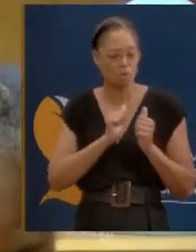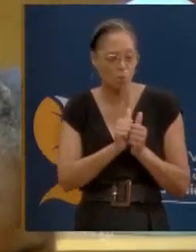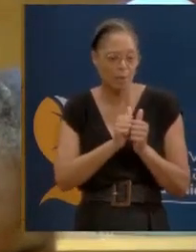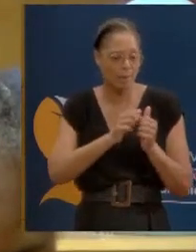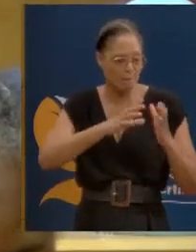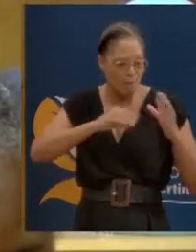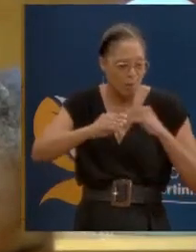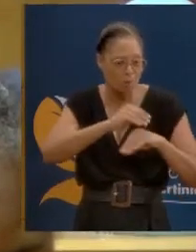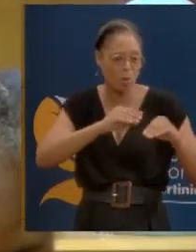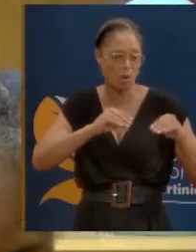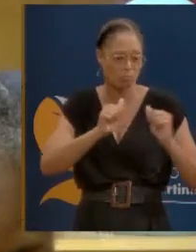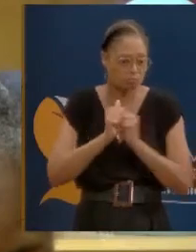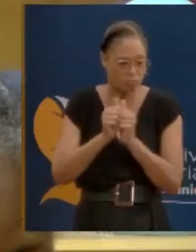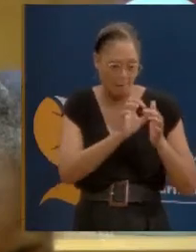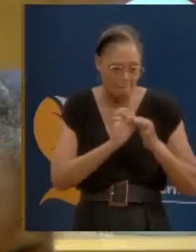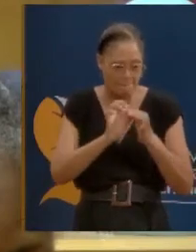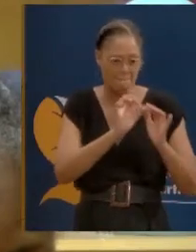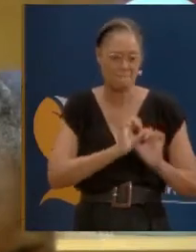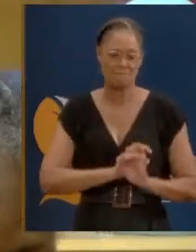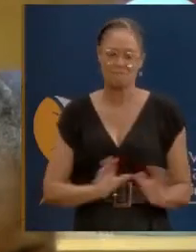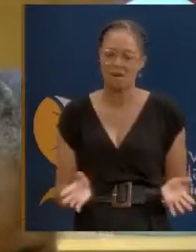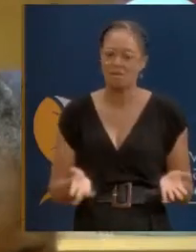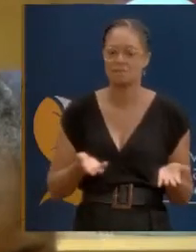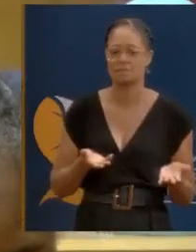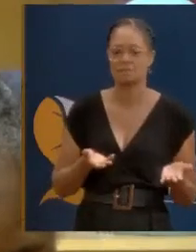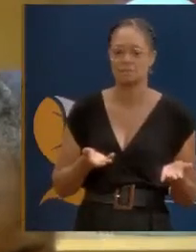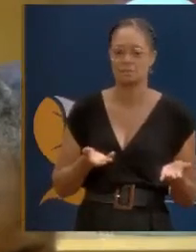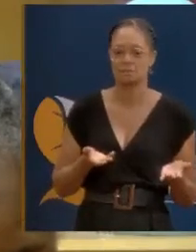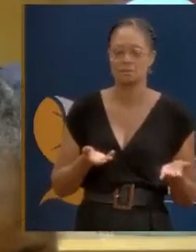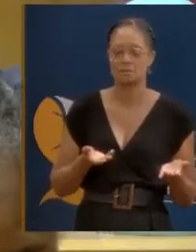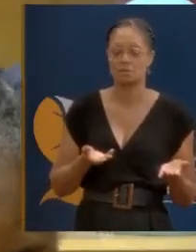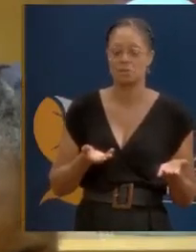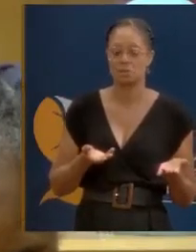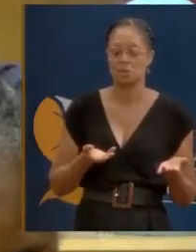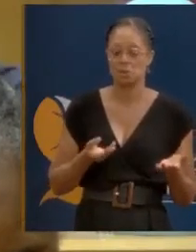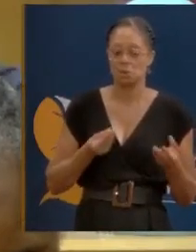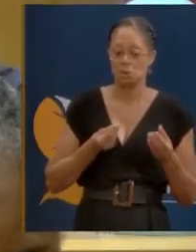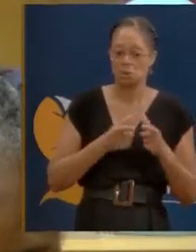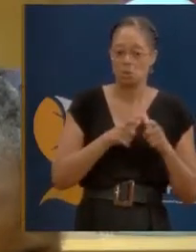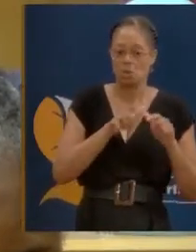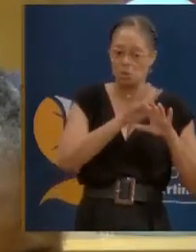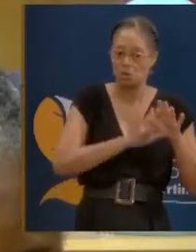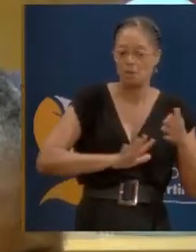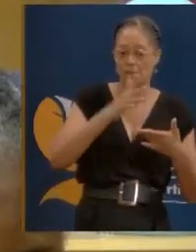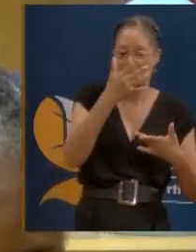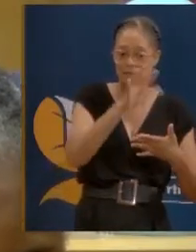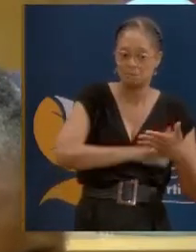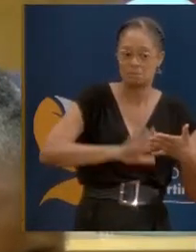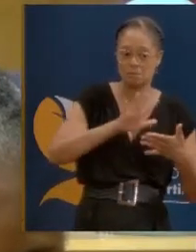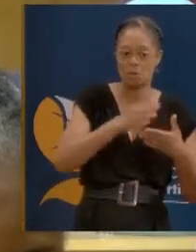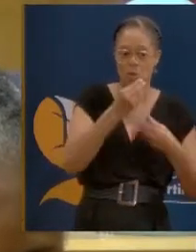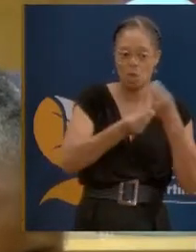peuple pour que nous approvisions nos 34 communes